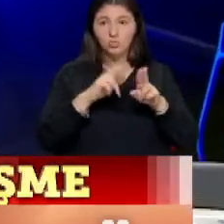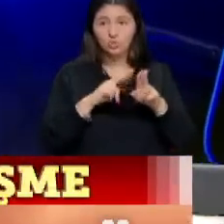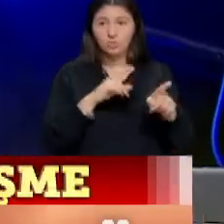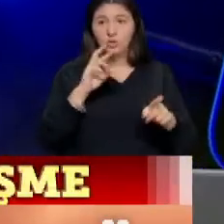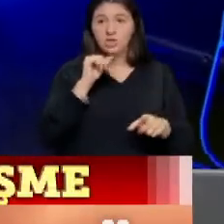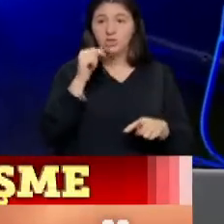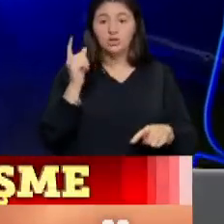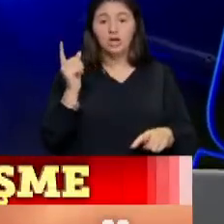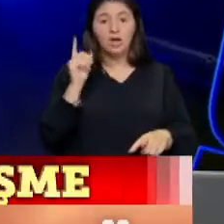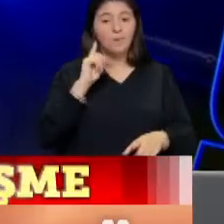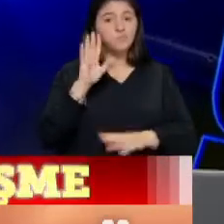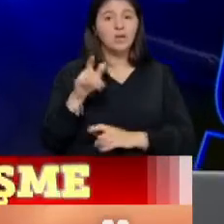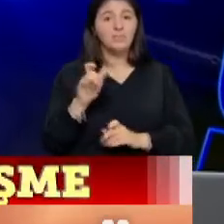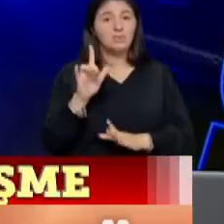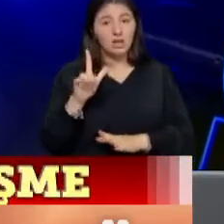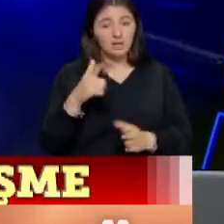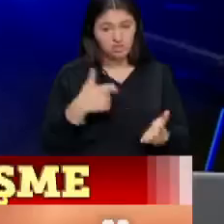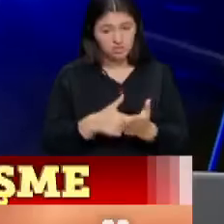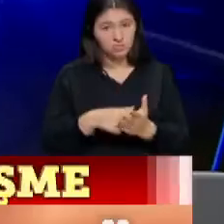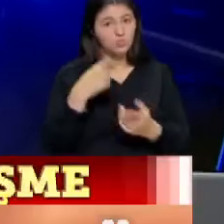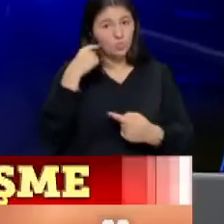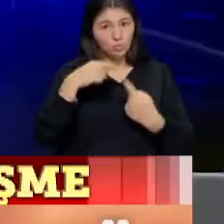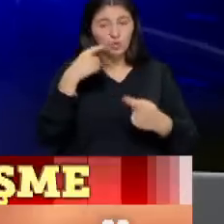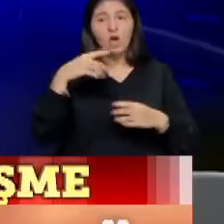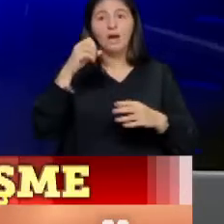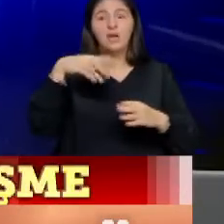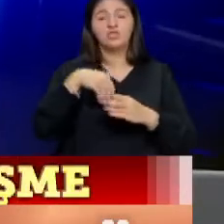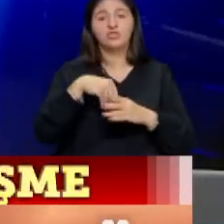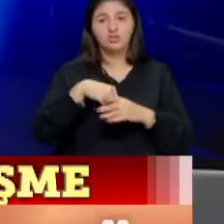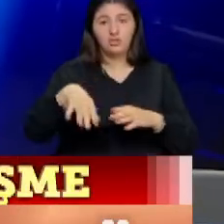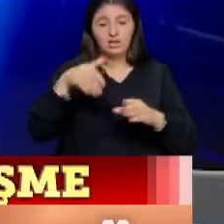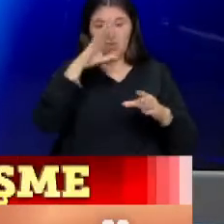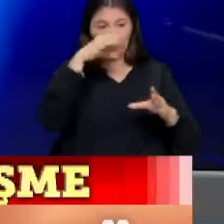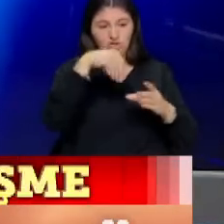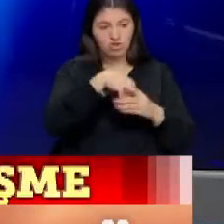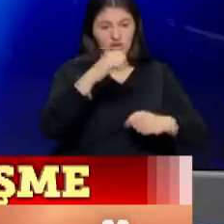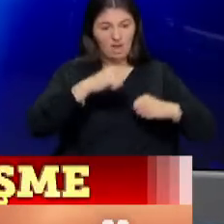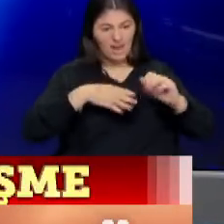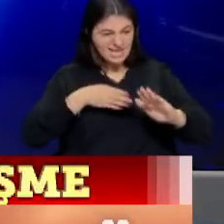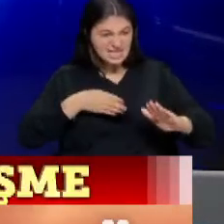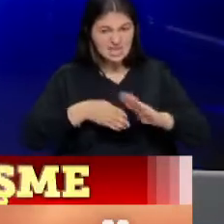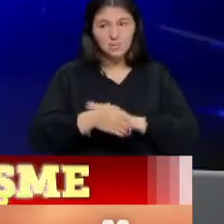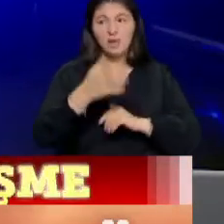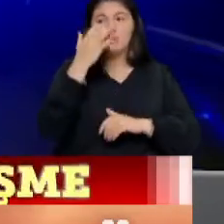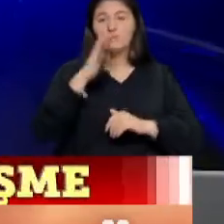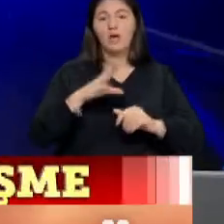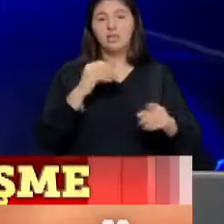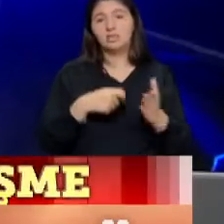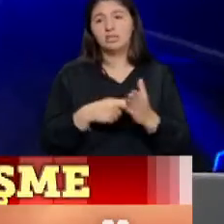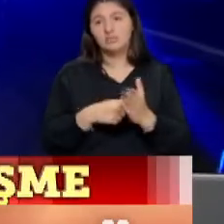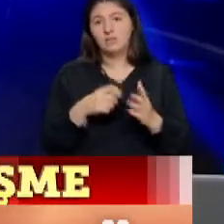yabana atılmaması gereken ve yine partiye içinde İstanbul için rekabete girmeyi bekleyen